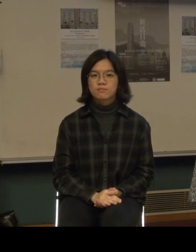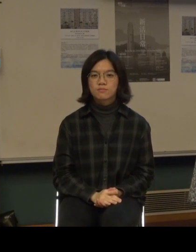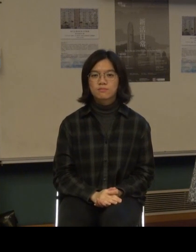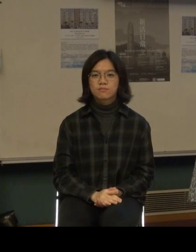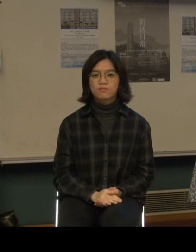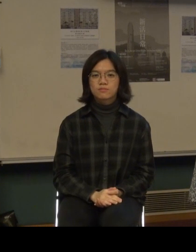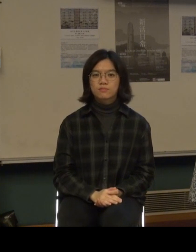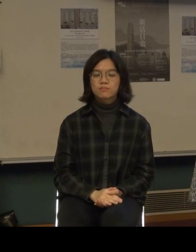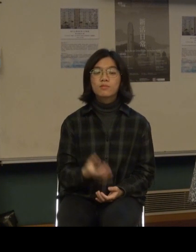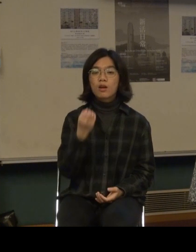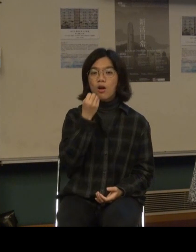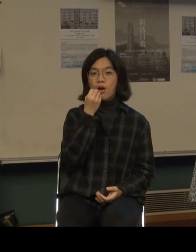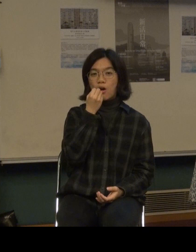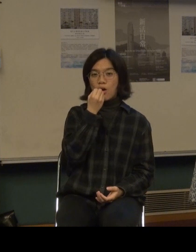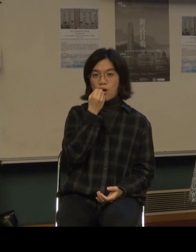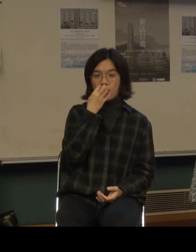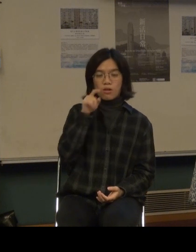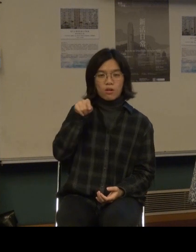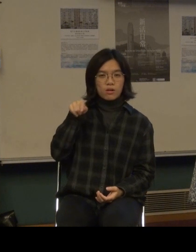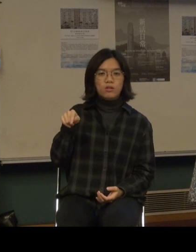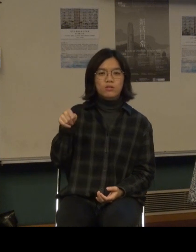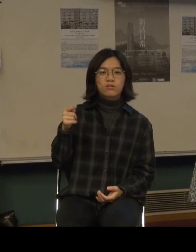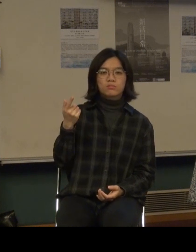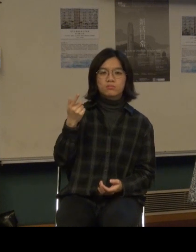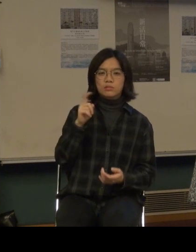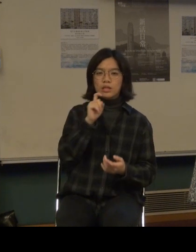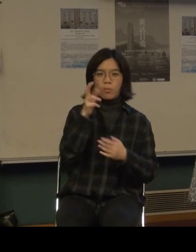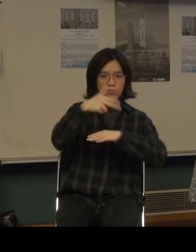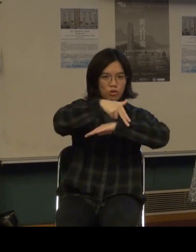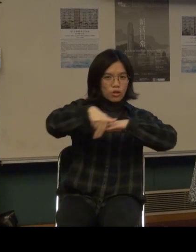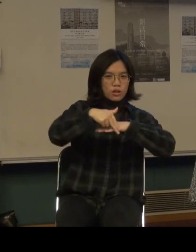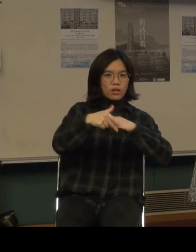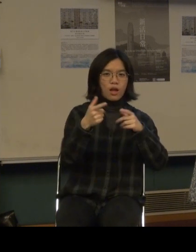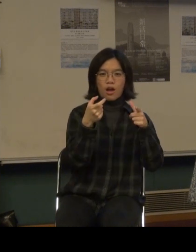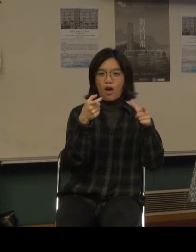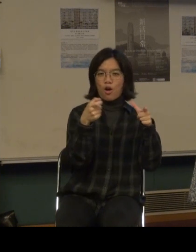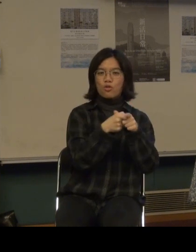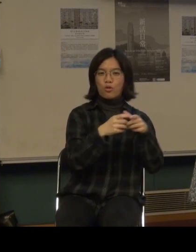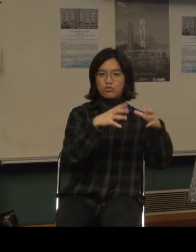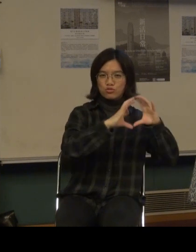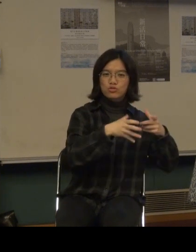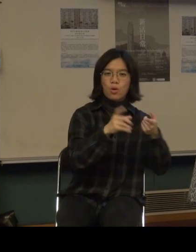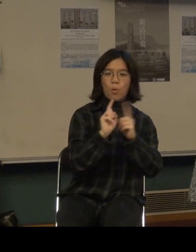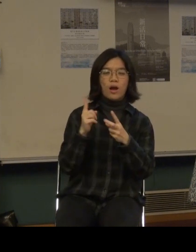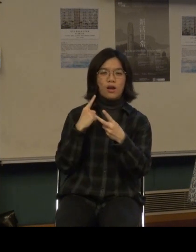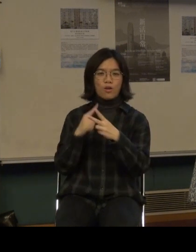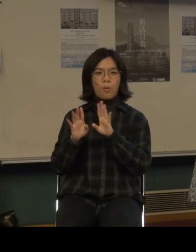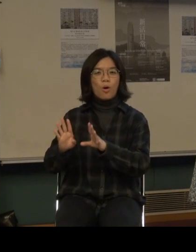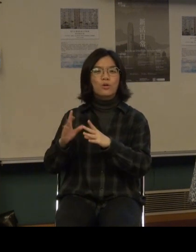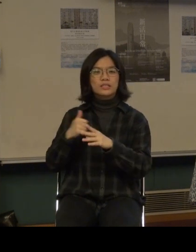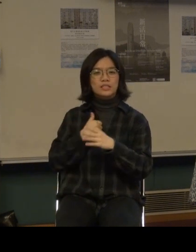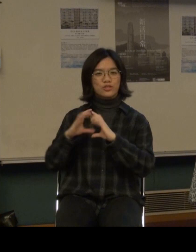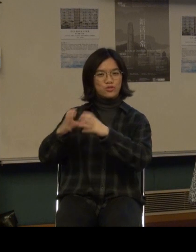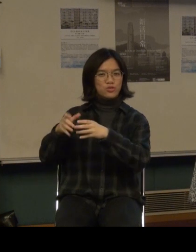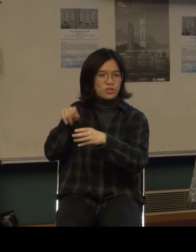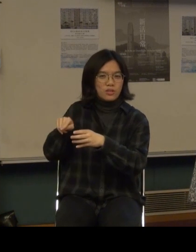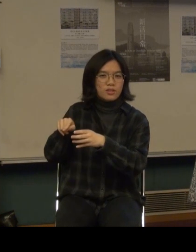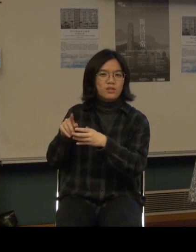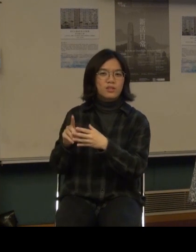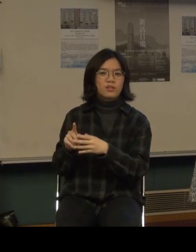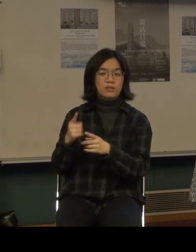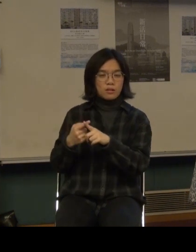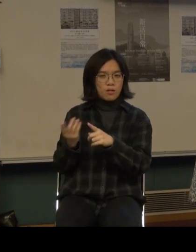實量地官署或者之後的公務司署，其實它在建造香港的公